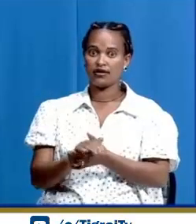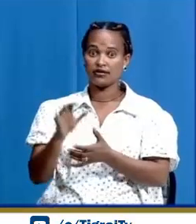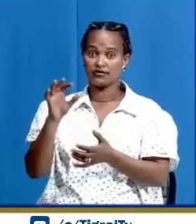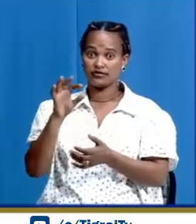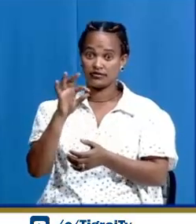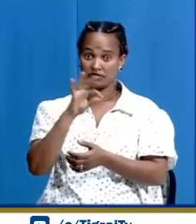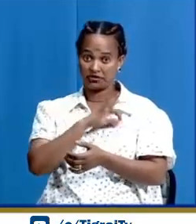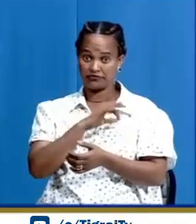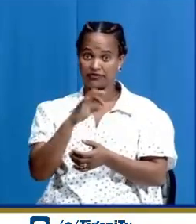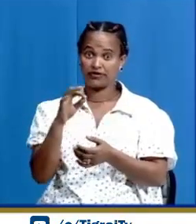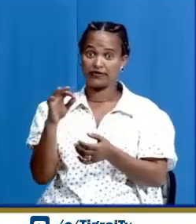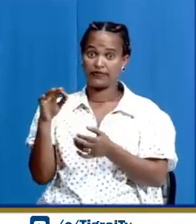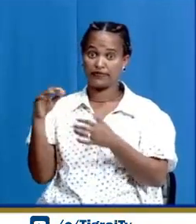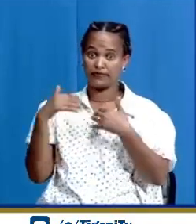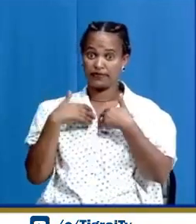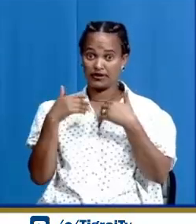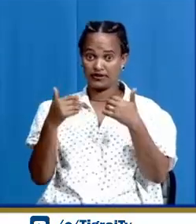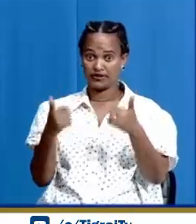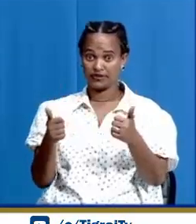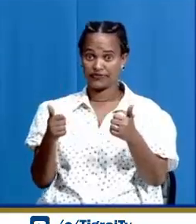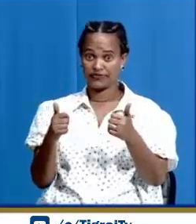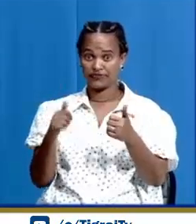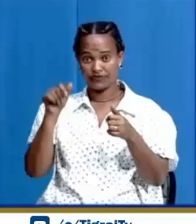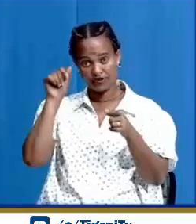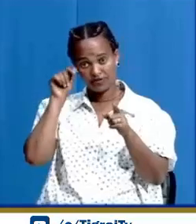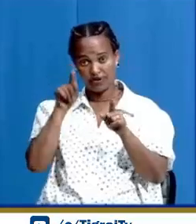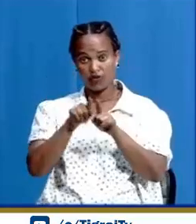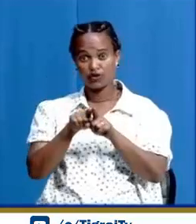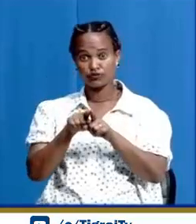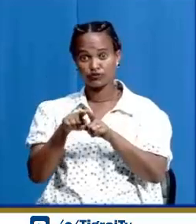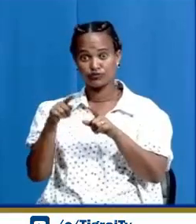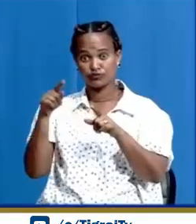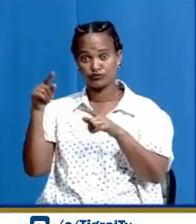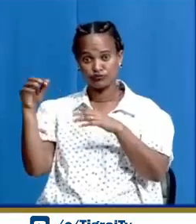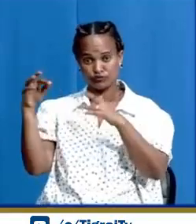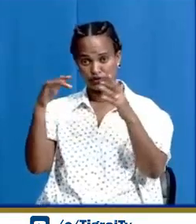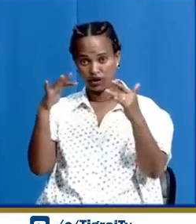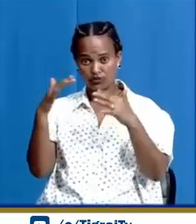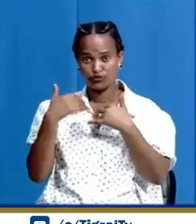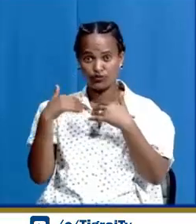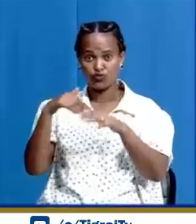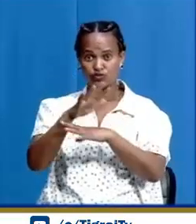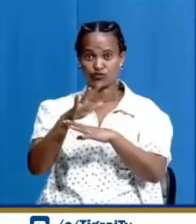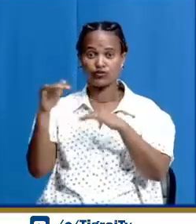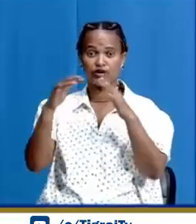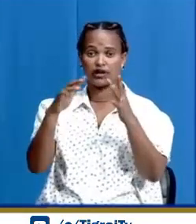መንእሰይ ሓሙን ሰማ ኣሕዋቱ በረኻ ከይዶም ልቃልስ ኣለዉ ወፂኡ ክቃልስ ኣለዎ